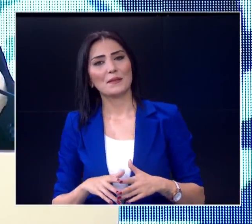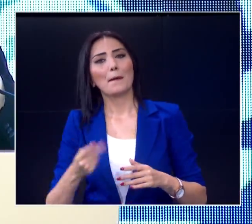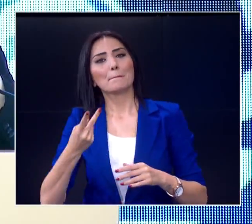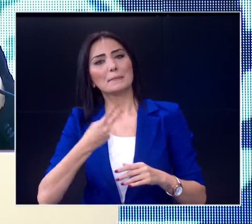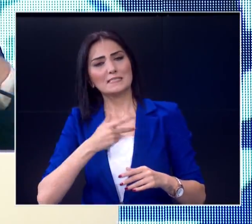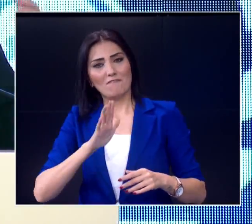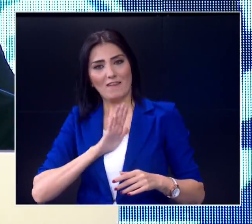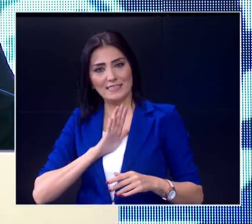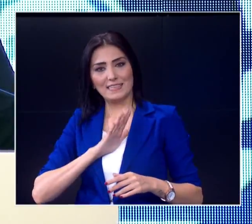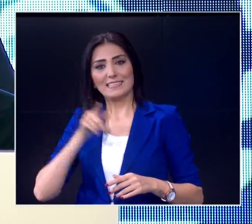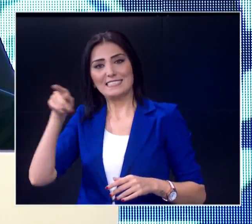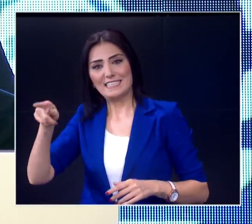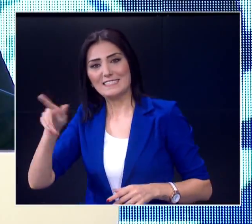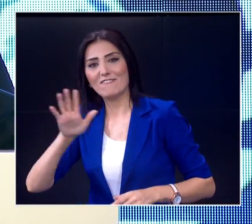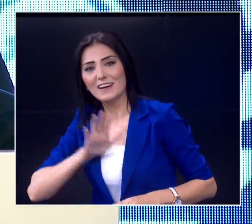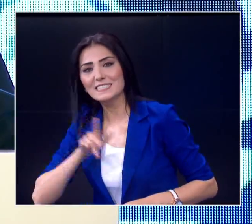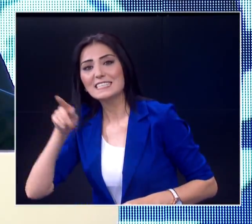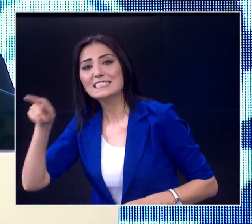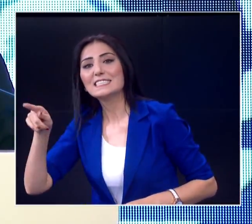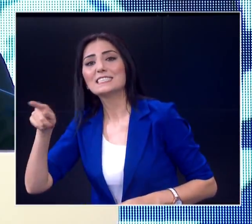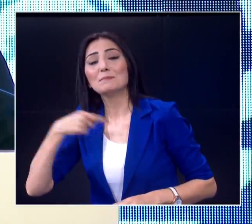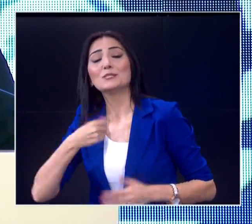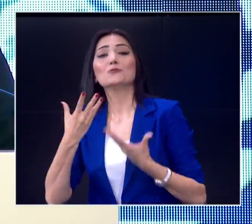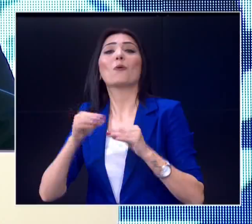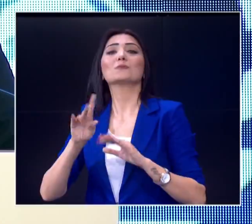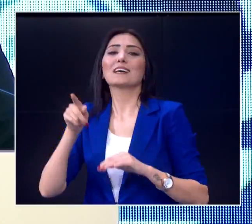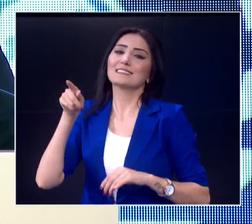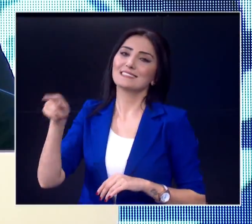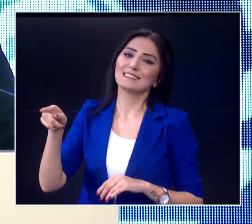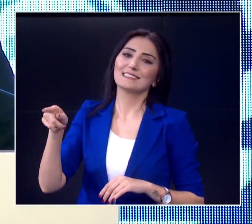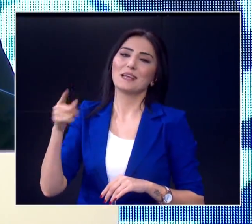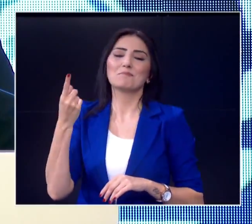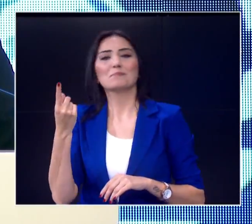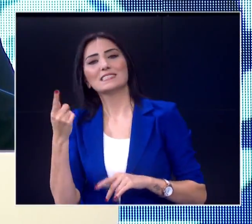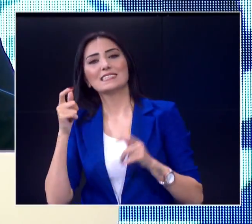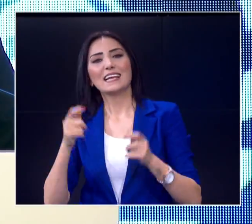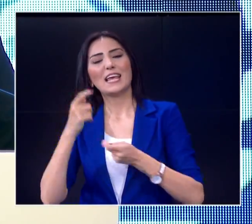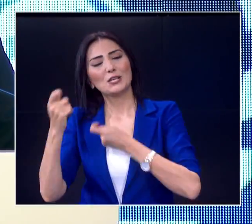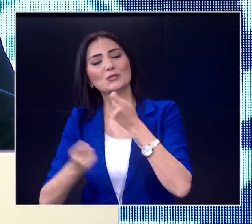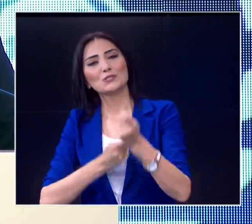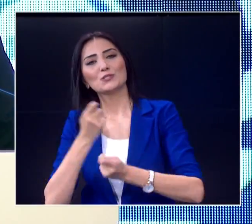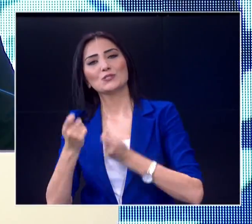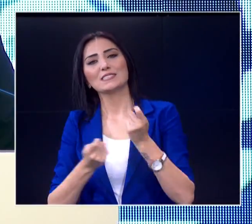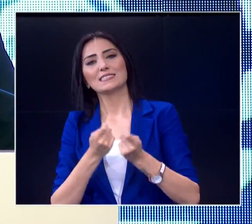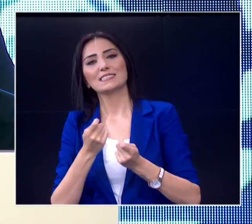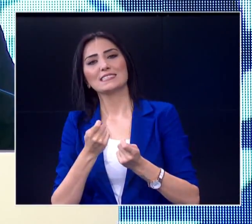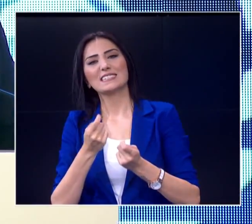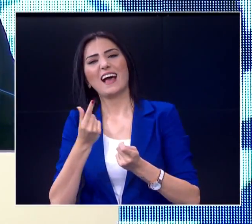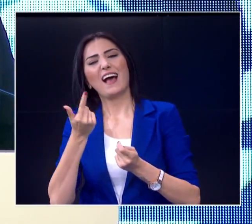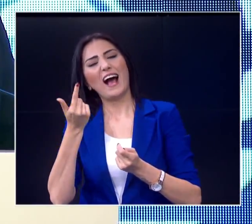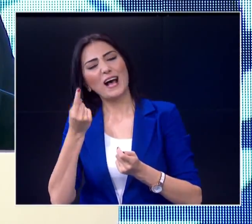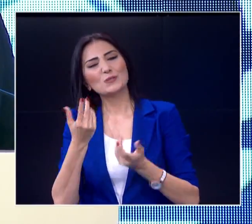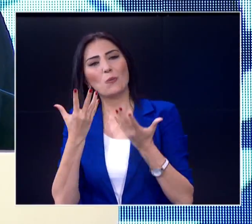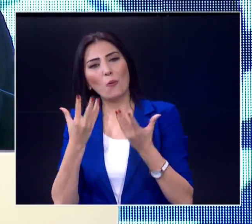Biz varsak siz varsınız. Biz yoksak siz de bir noktada işiniz azalıyor.